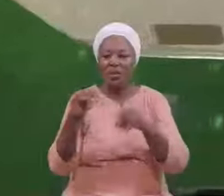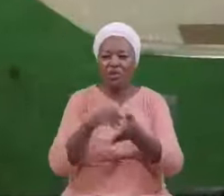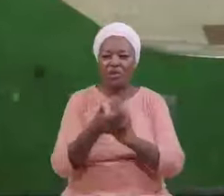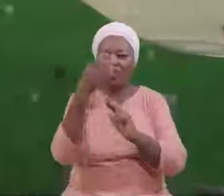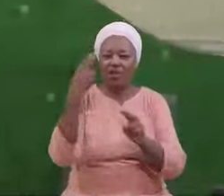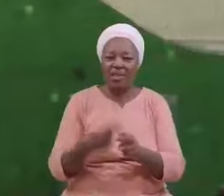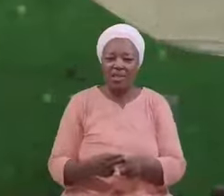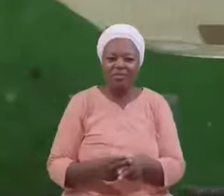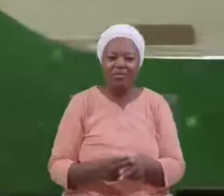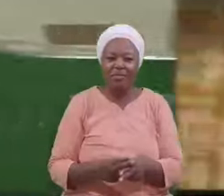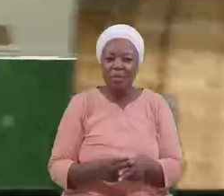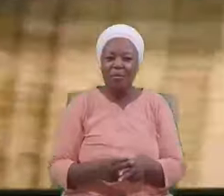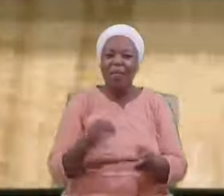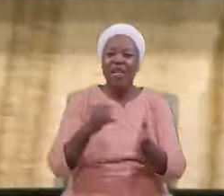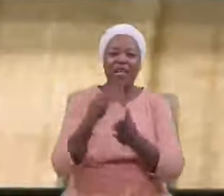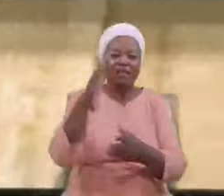Cela va arriver.